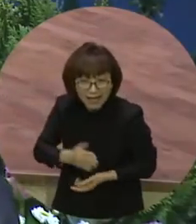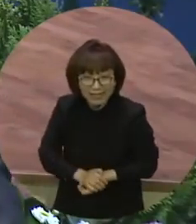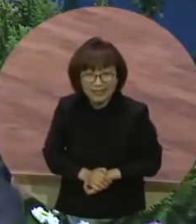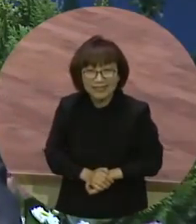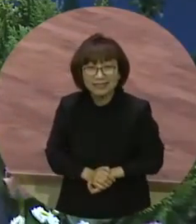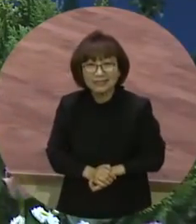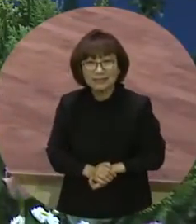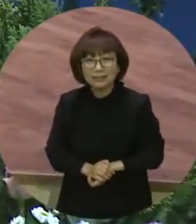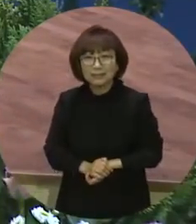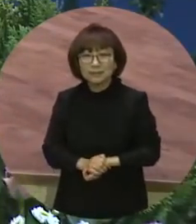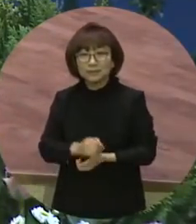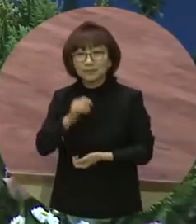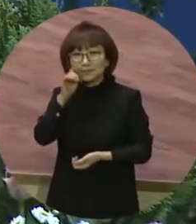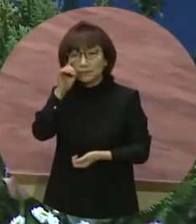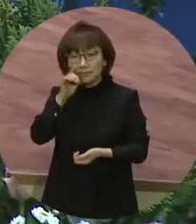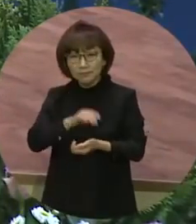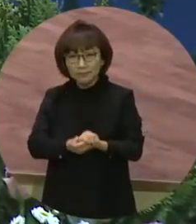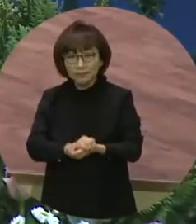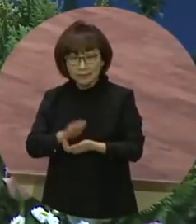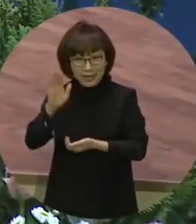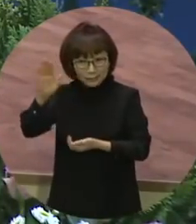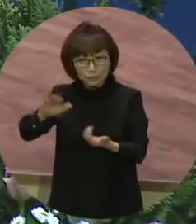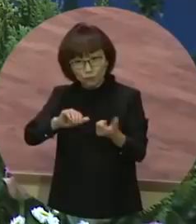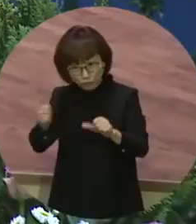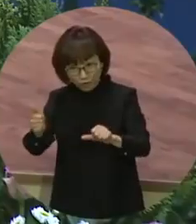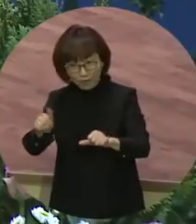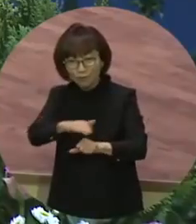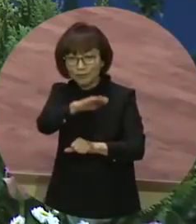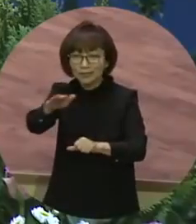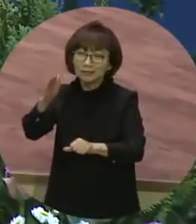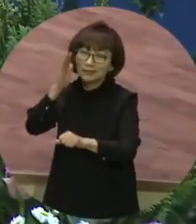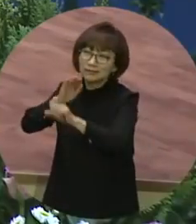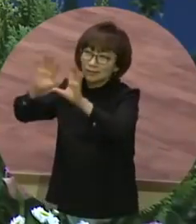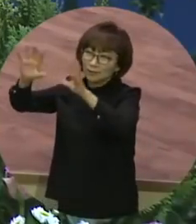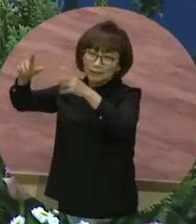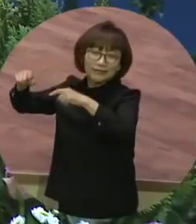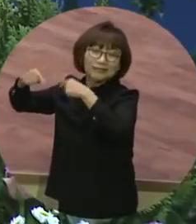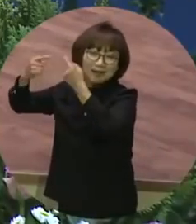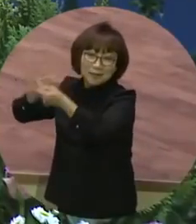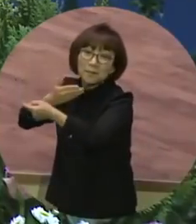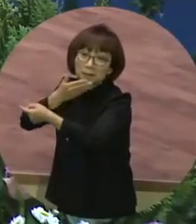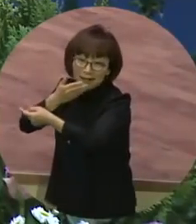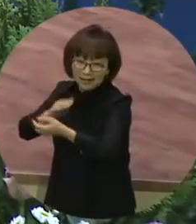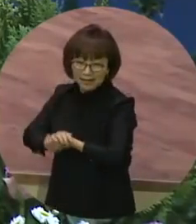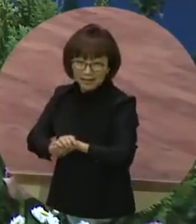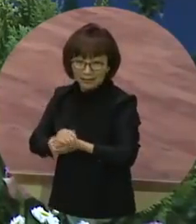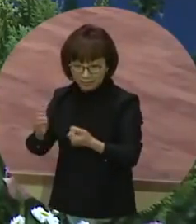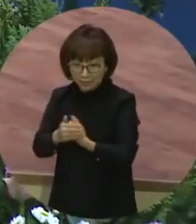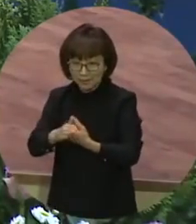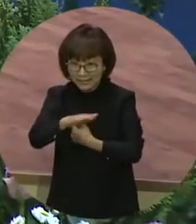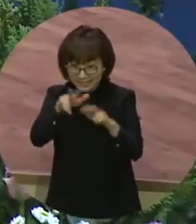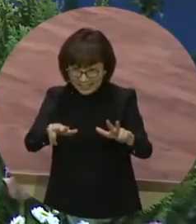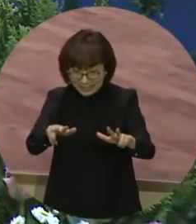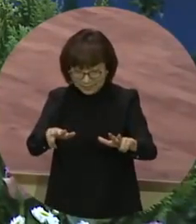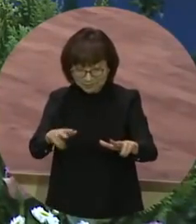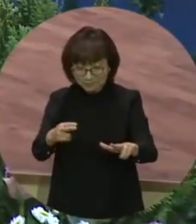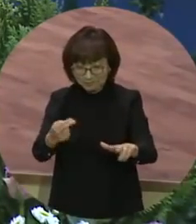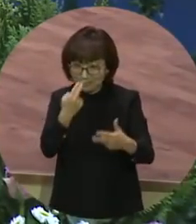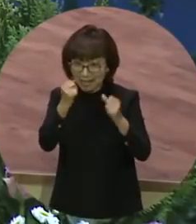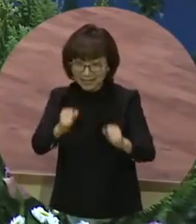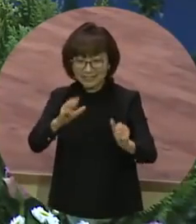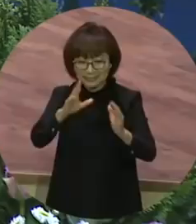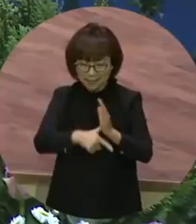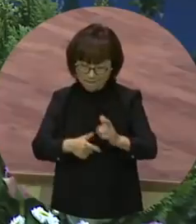우리 시민권은 천국에 있습니다. 자, 그러니 산 소망을 가지고 살 수밖에 없잖아요.